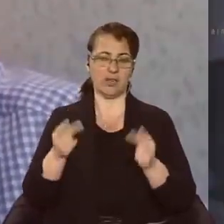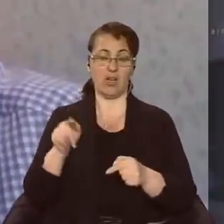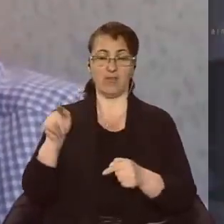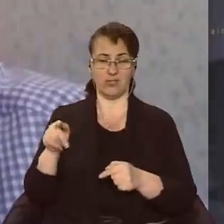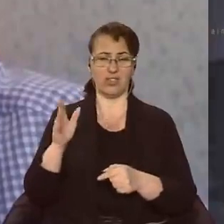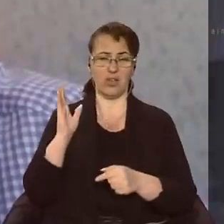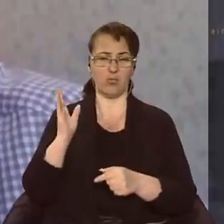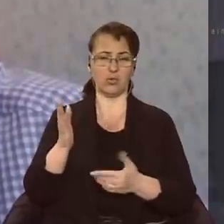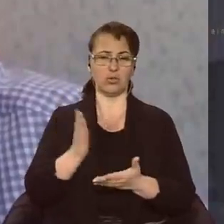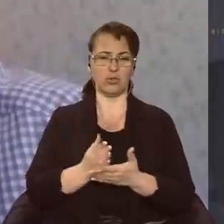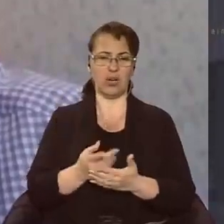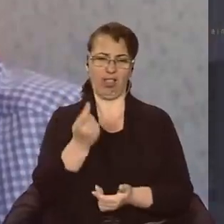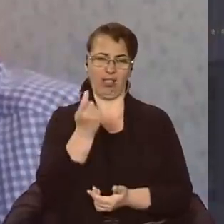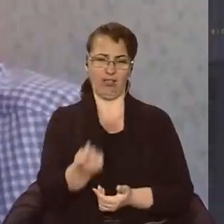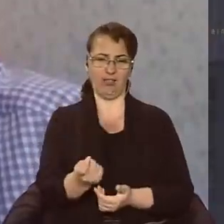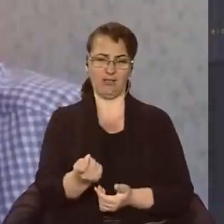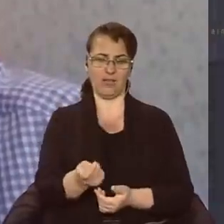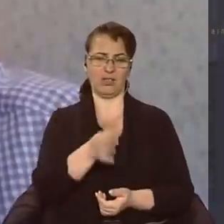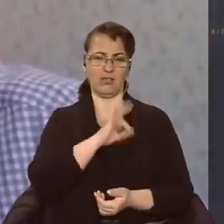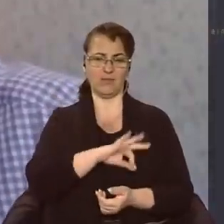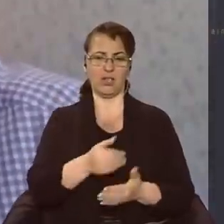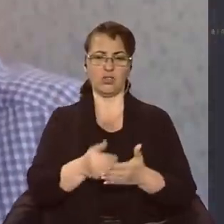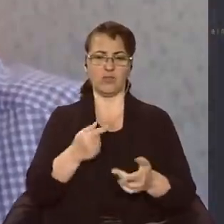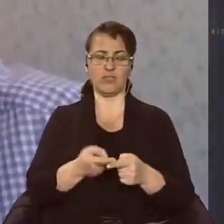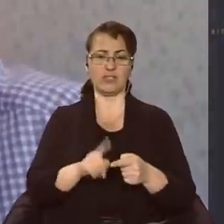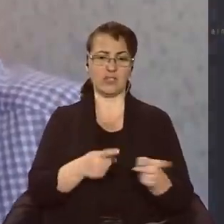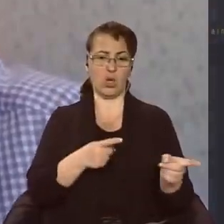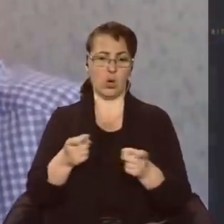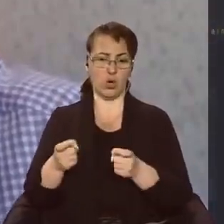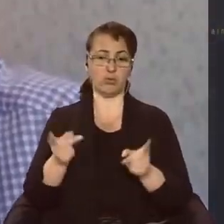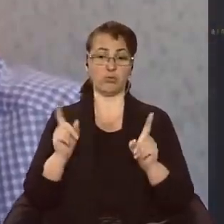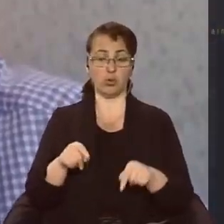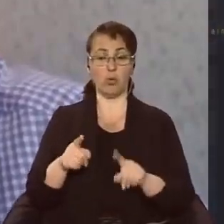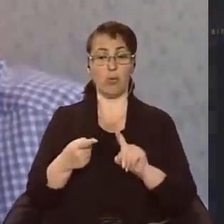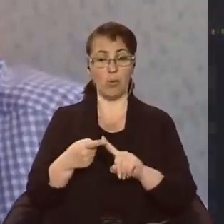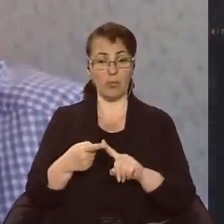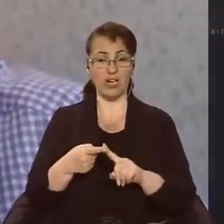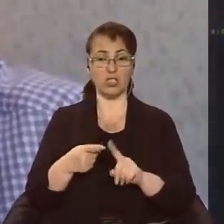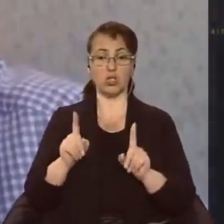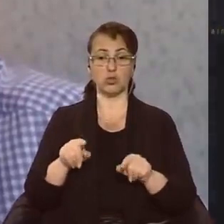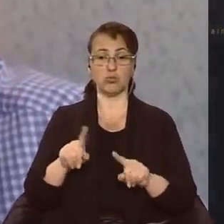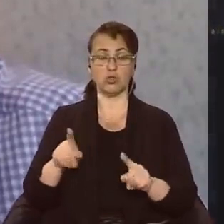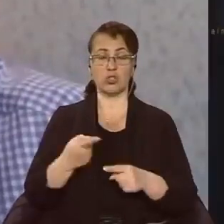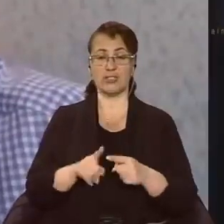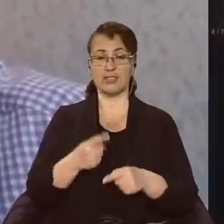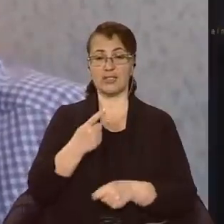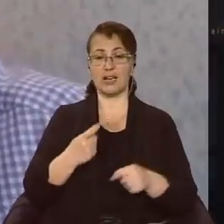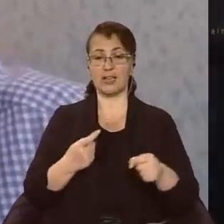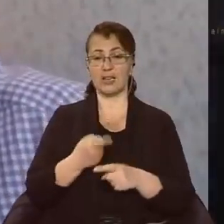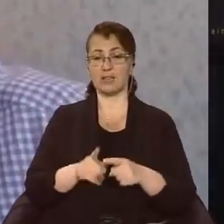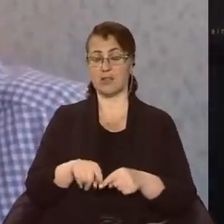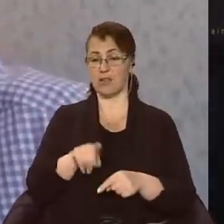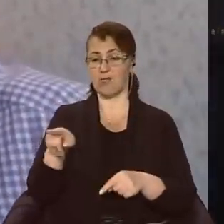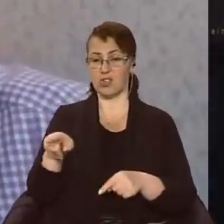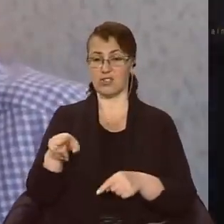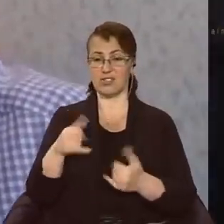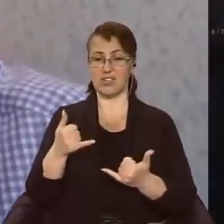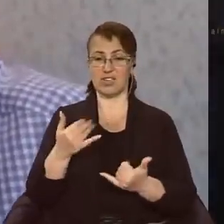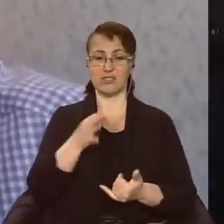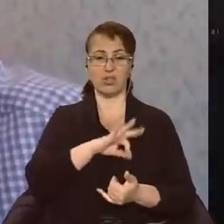нівельований, мінімальний КПД від ось оцих обстрілів. Ну, по-перше, тому що ті ракети, які вони зараз використовують,